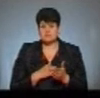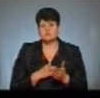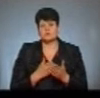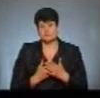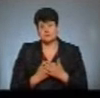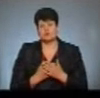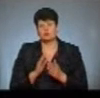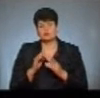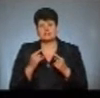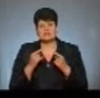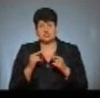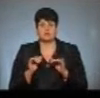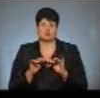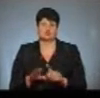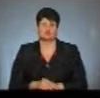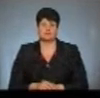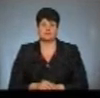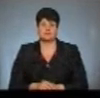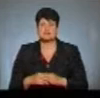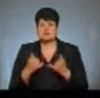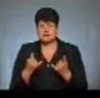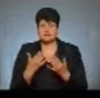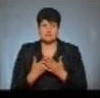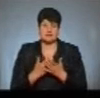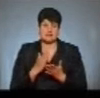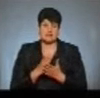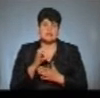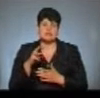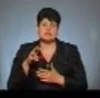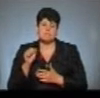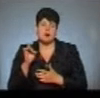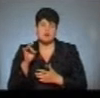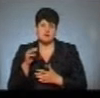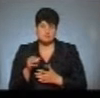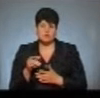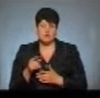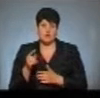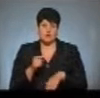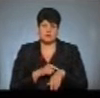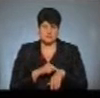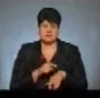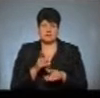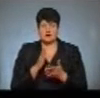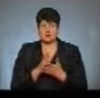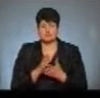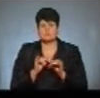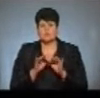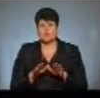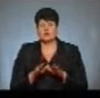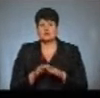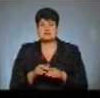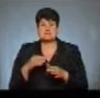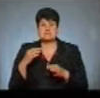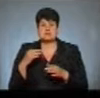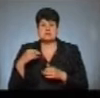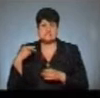буде інші якісь процедури. Зараз, до прикладу, є смарт-годинники, в яких є функція дзвінка. Тобто абітурієнт